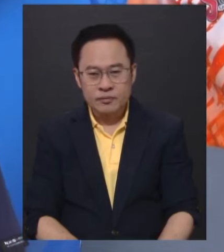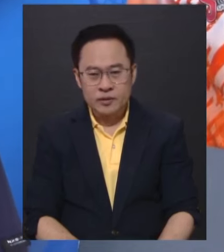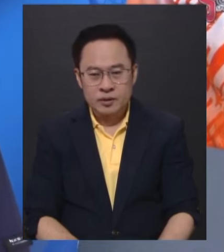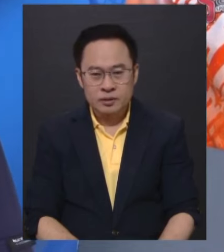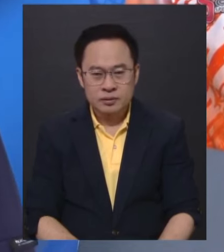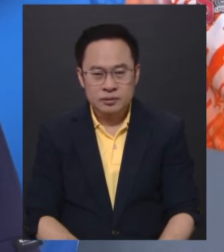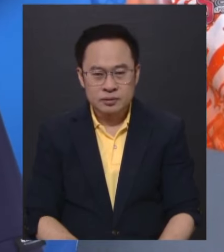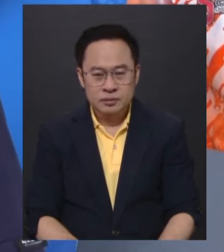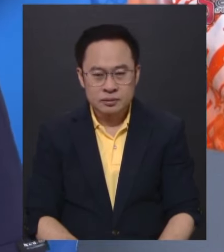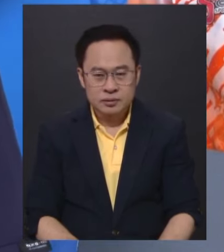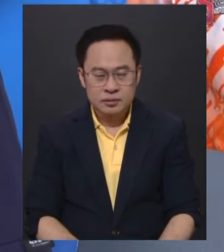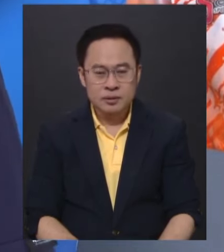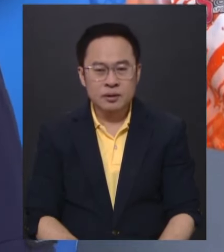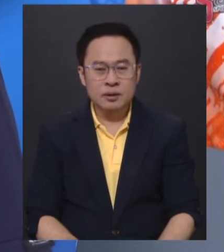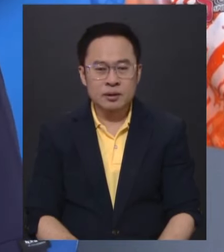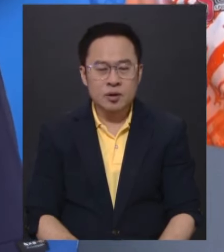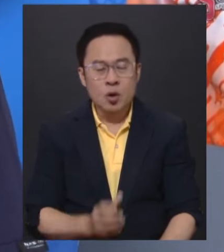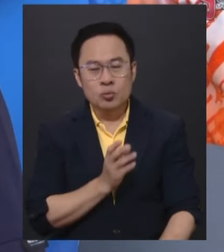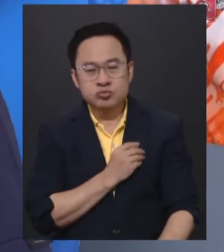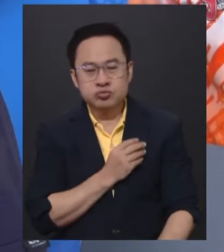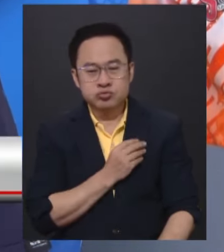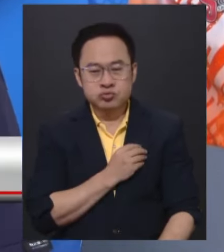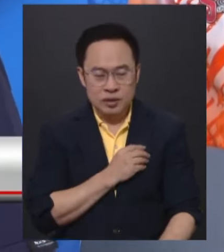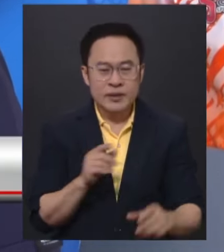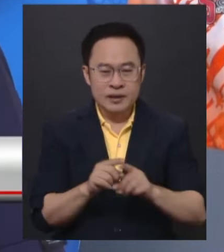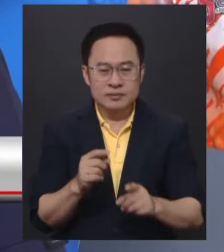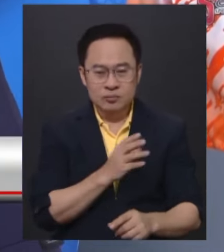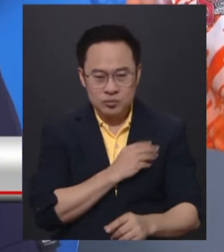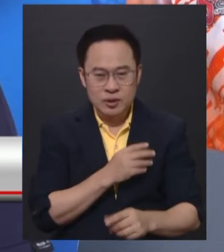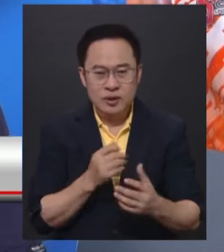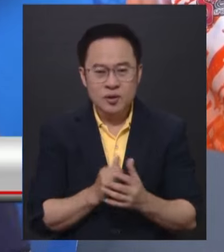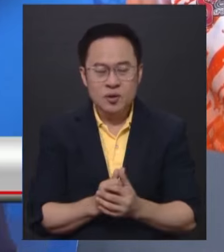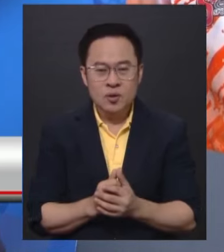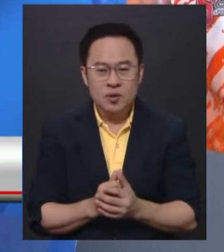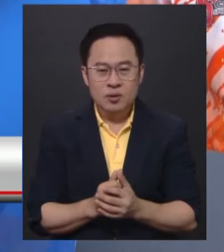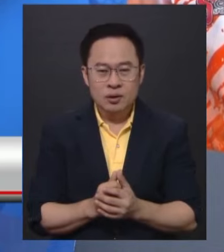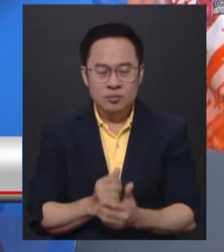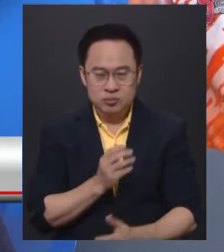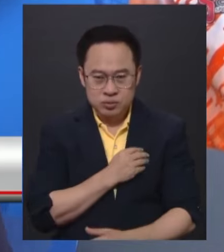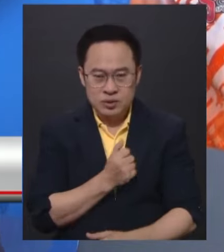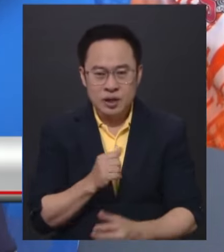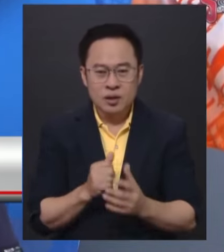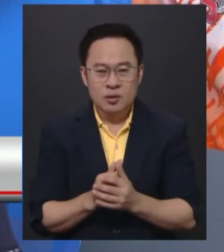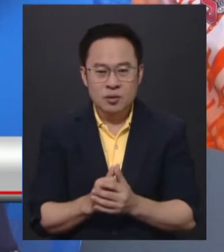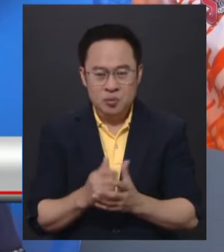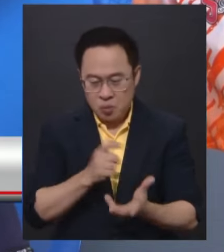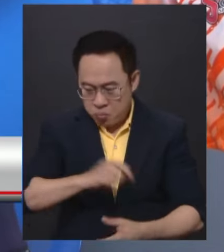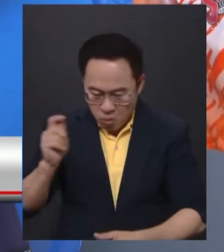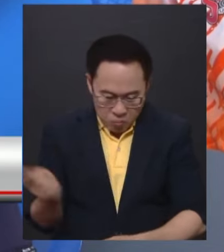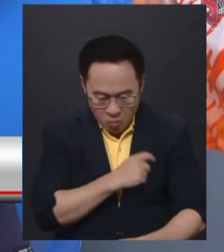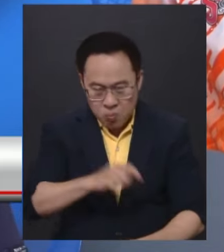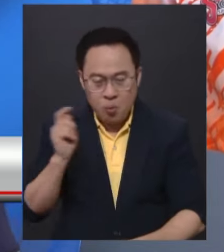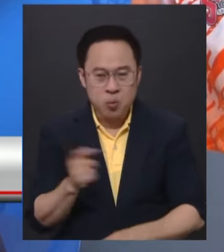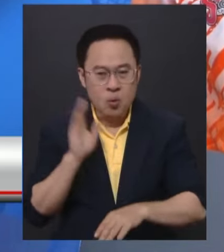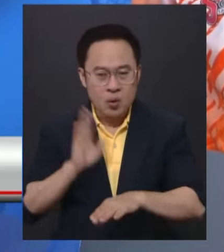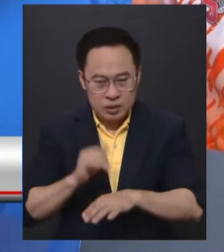อ๋อเกมเมื่อสักครู่ก็ตื่นเต้นอ่ะคู่ต่อสู้ตีใช้ได้เลยค่ะตีสปินแล้วก็วิ่งเก็บทุกลูกเล